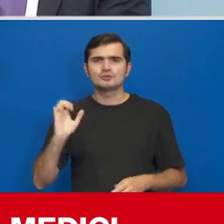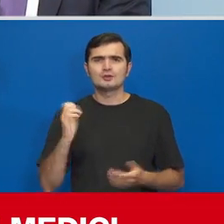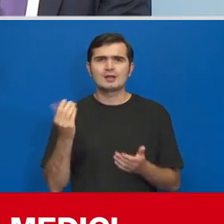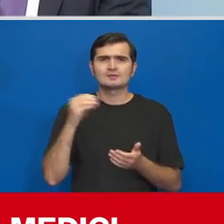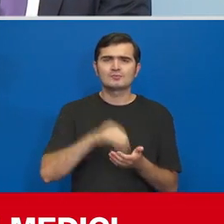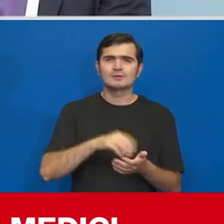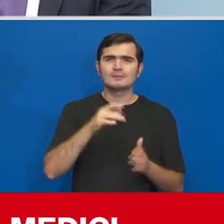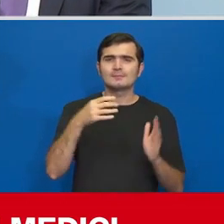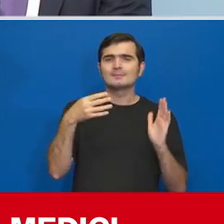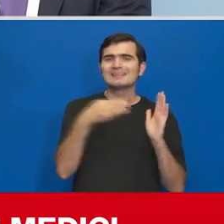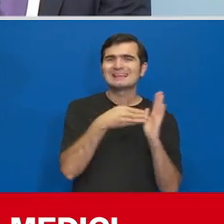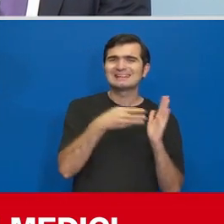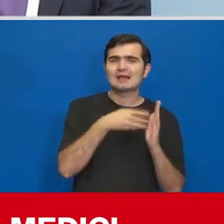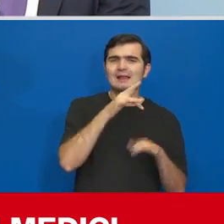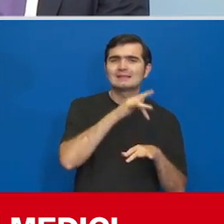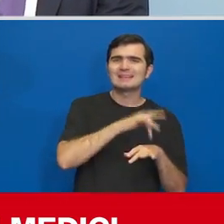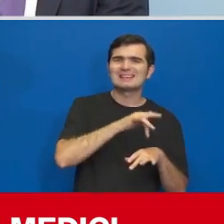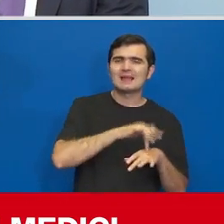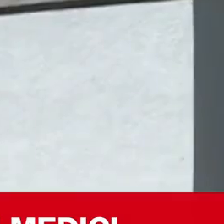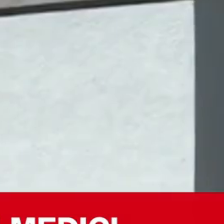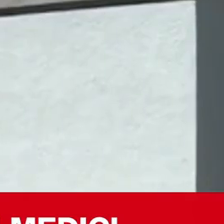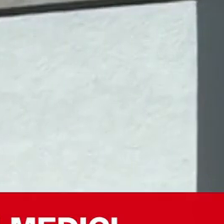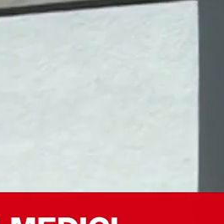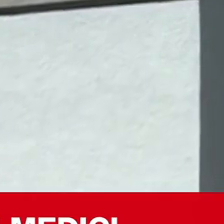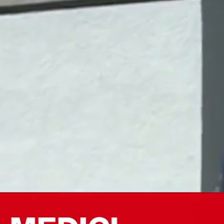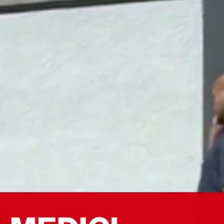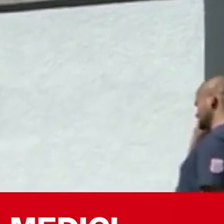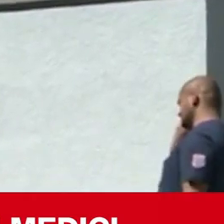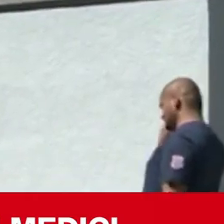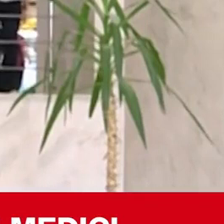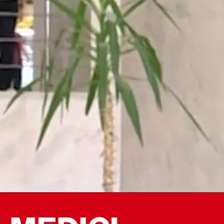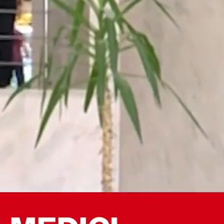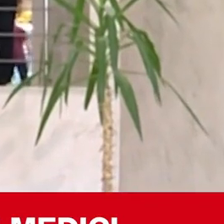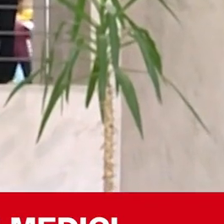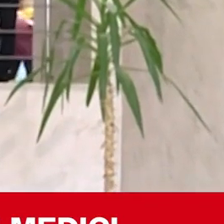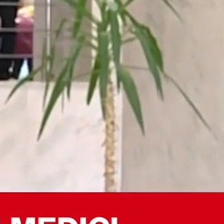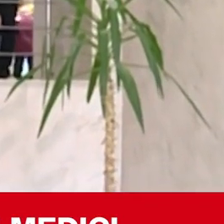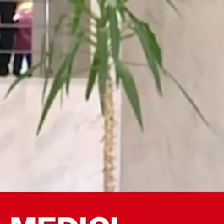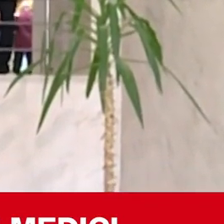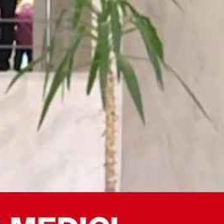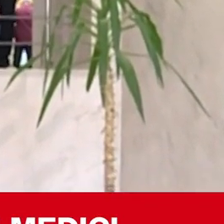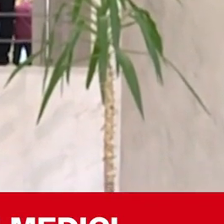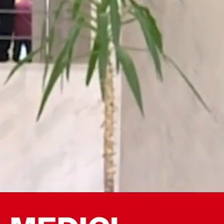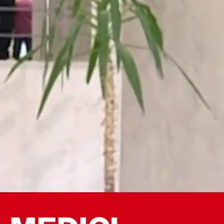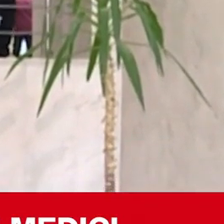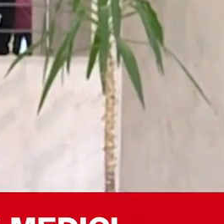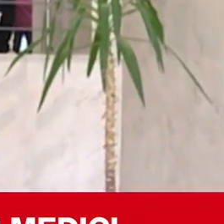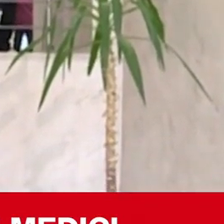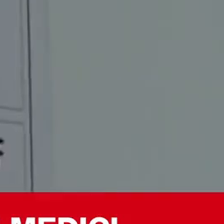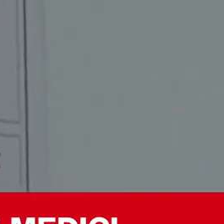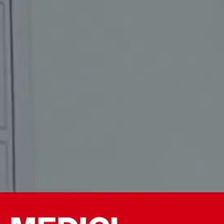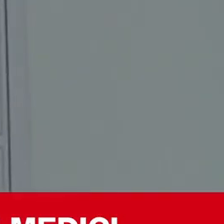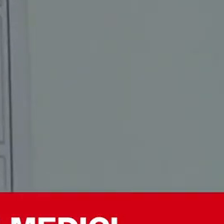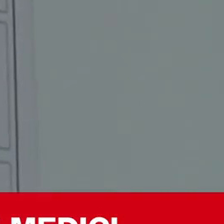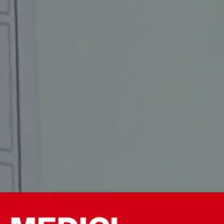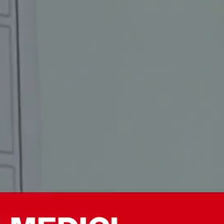testarea genetică și implicit terapia personalizată. Ministrul Alexandru Rafila spune că lucrurile nu se vor schimba brusc de la